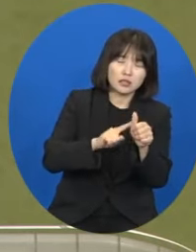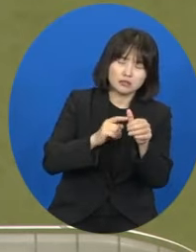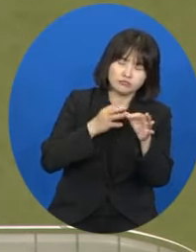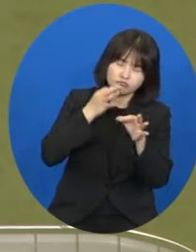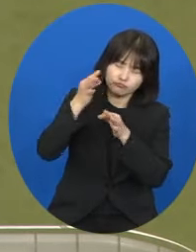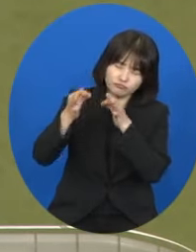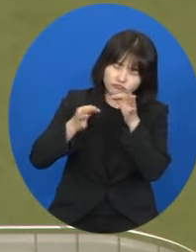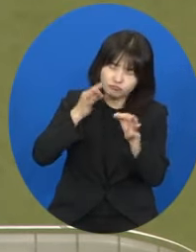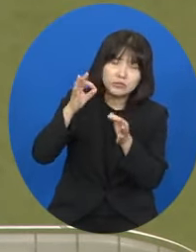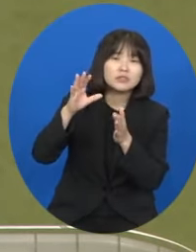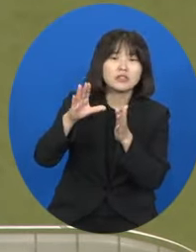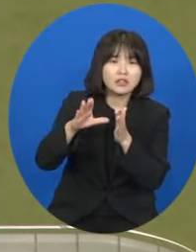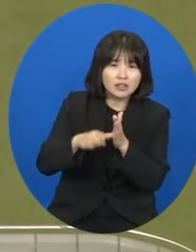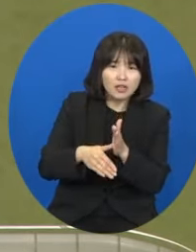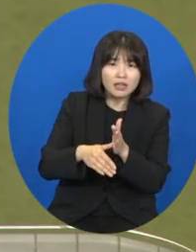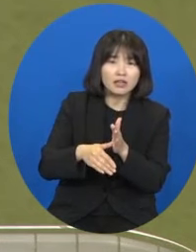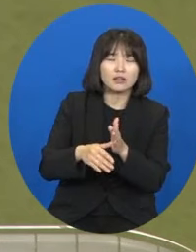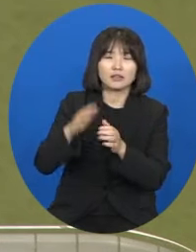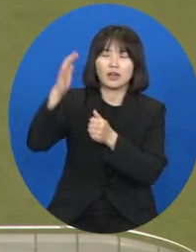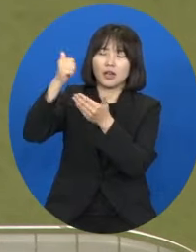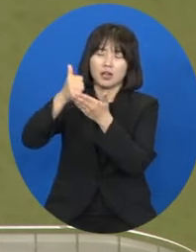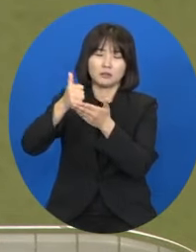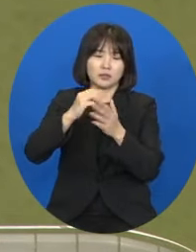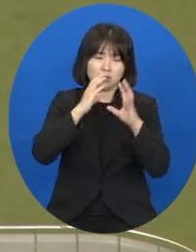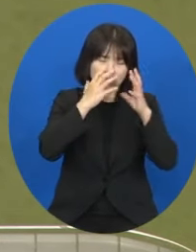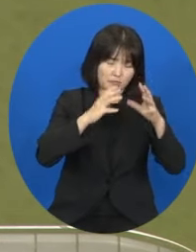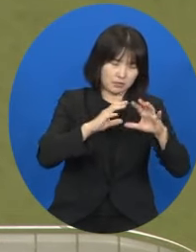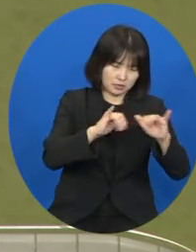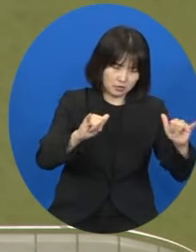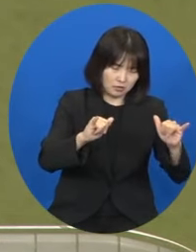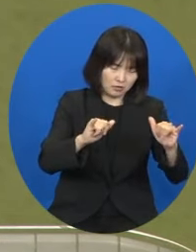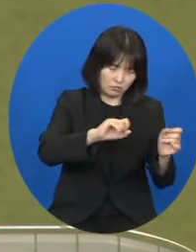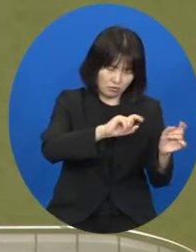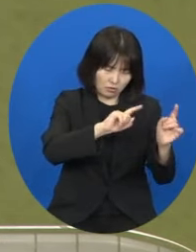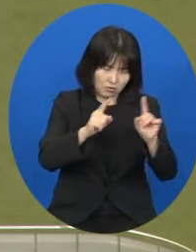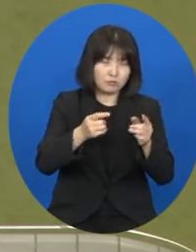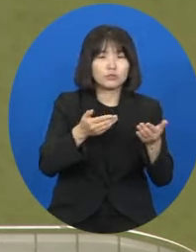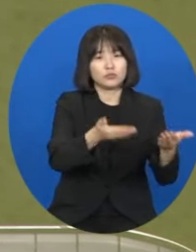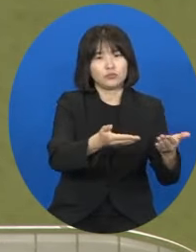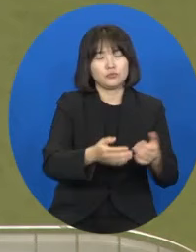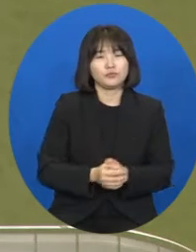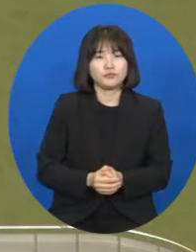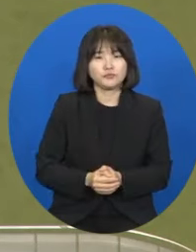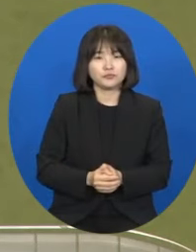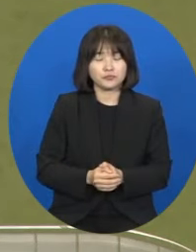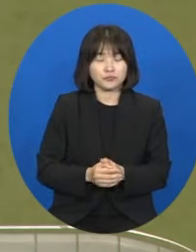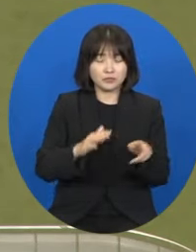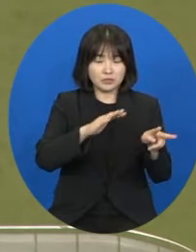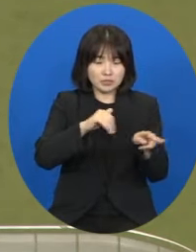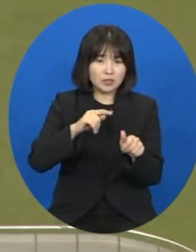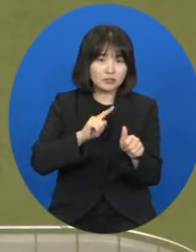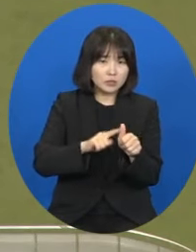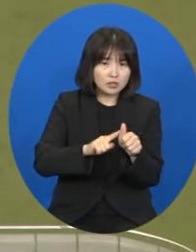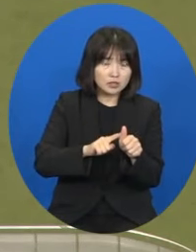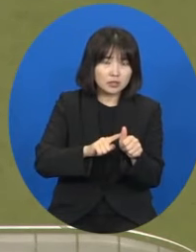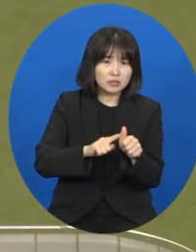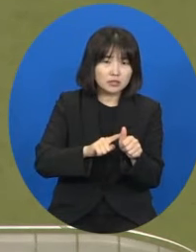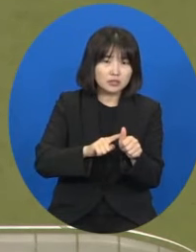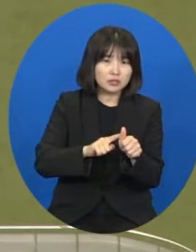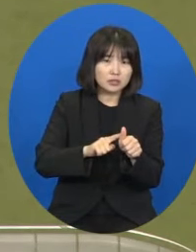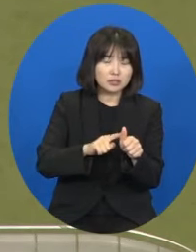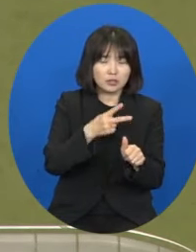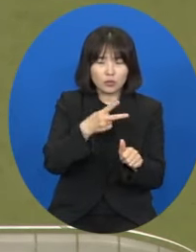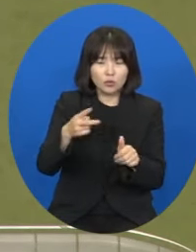때에 하나님은 이 백성을 회복시켜 주시는 거예요. 바로 이 사무엘이 이 중보자여 대언자이신 주님을